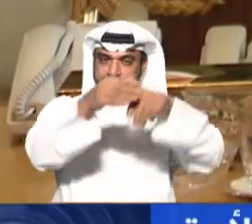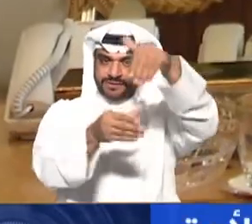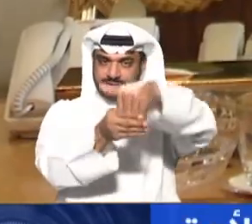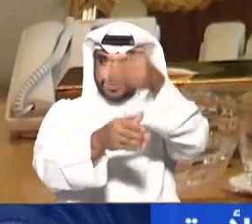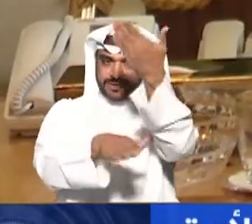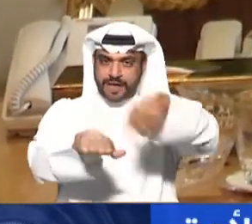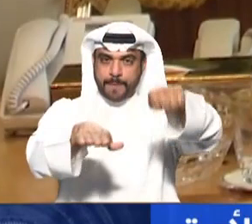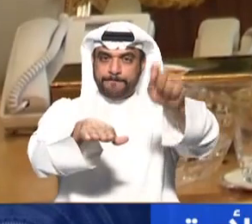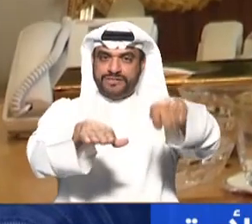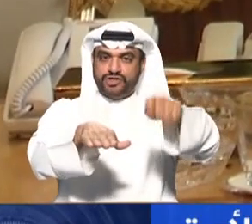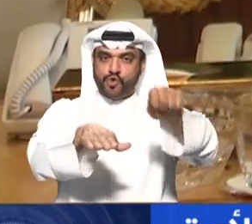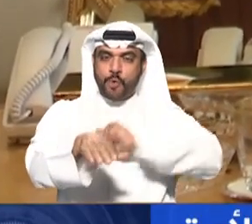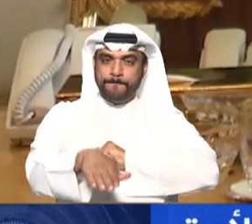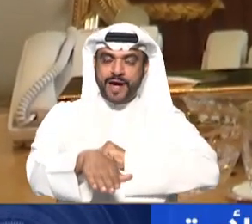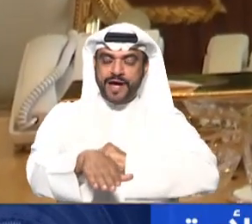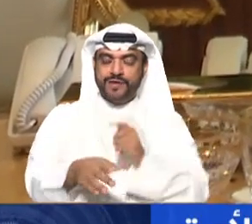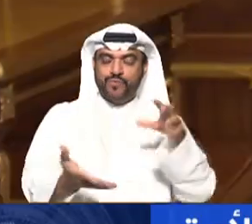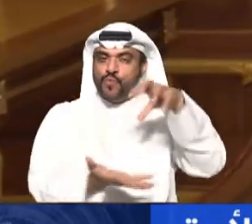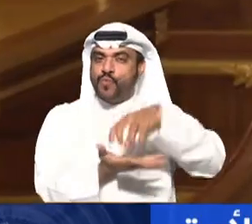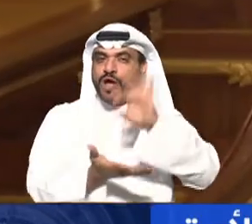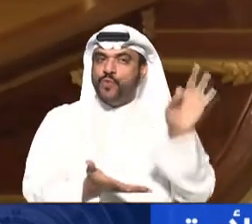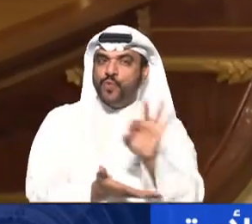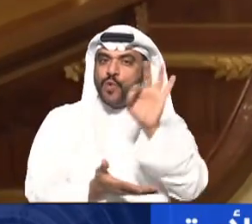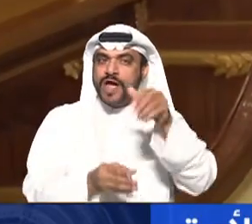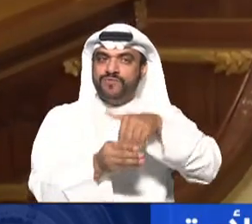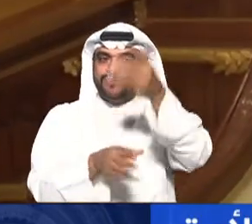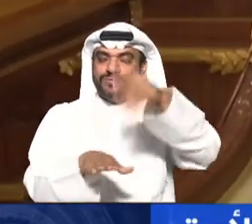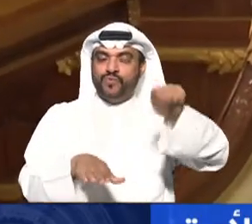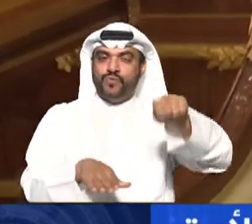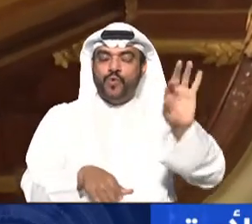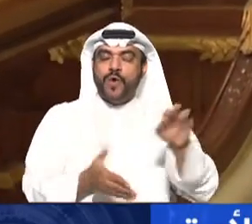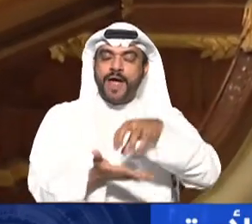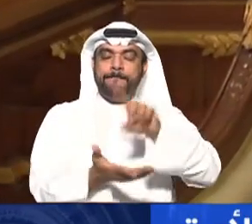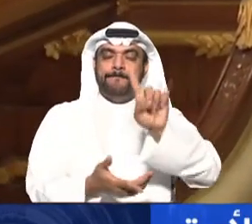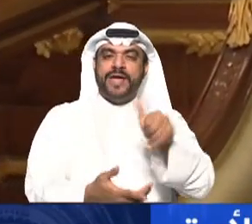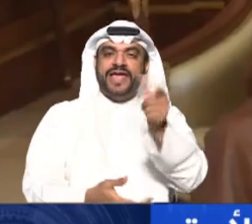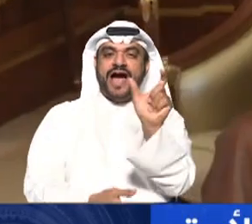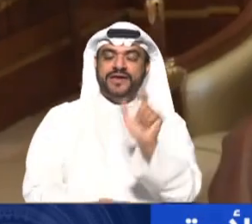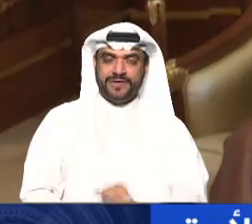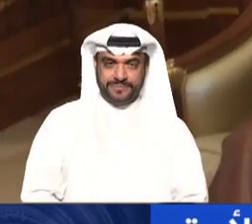مرزوق علي الغانم، وذلك بمقر إقامة فخامتها بقصر بيان.